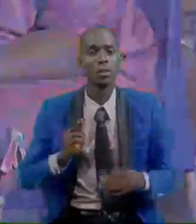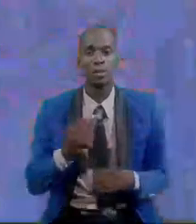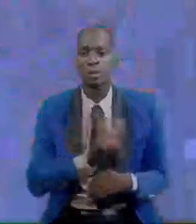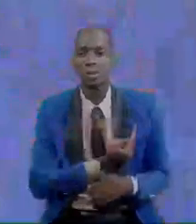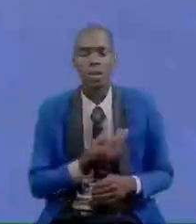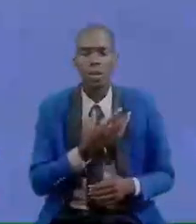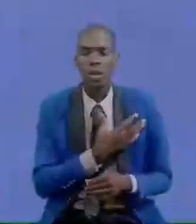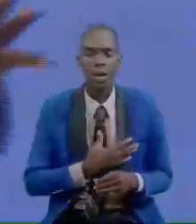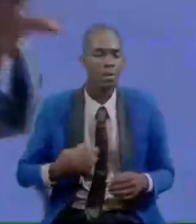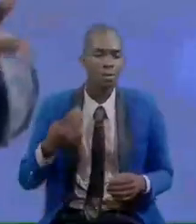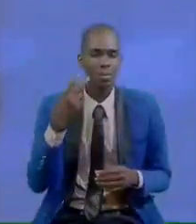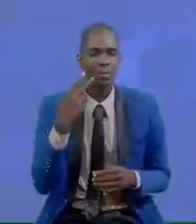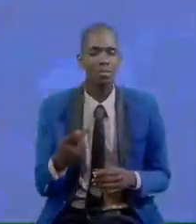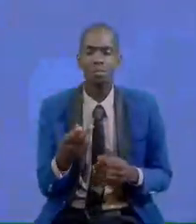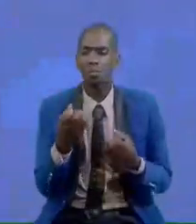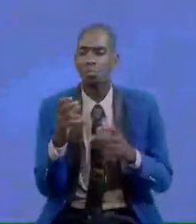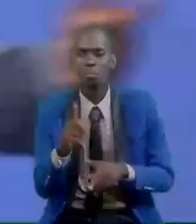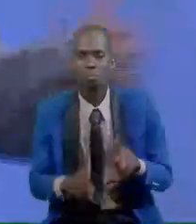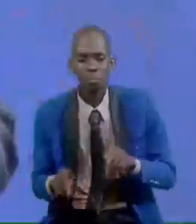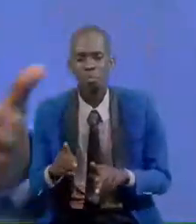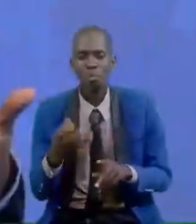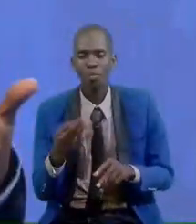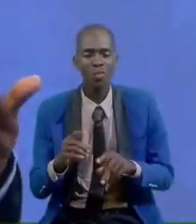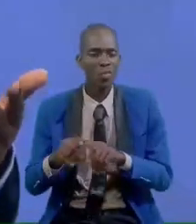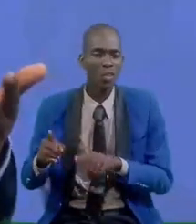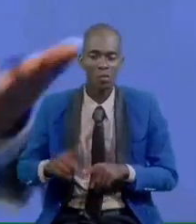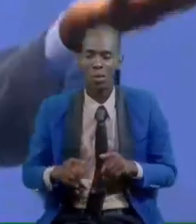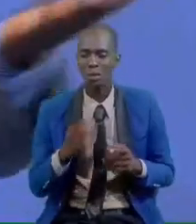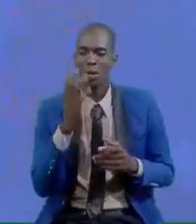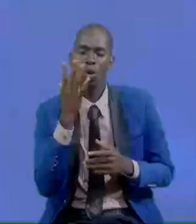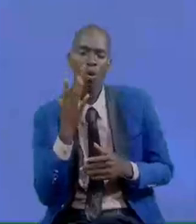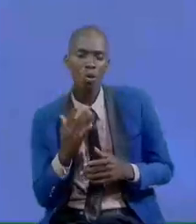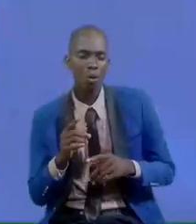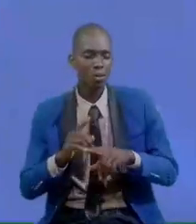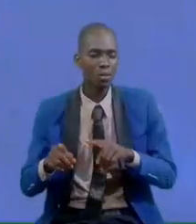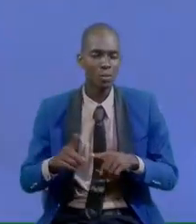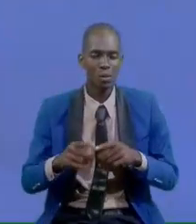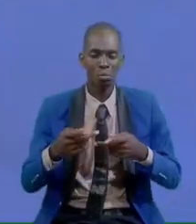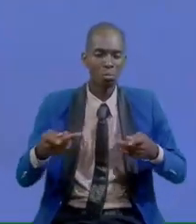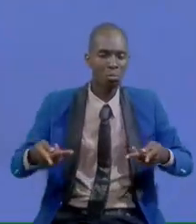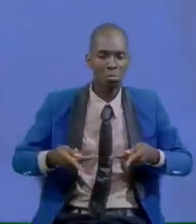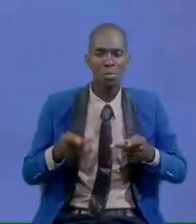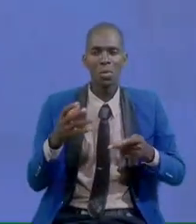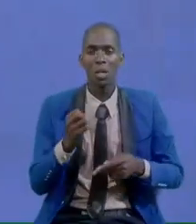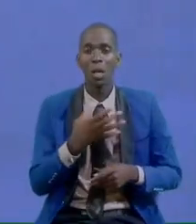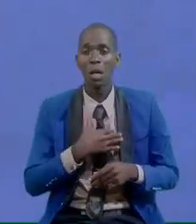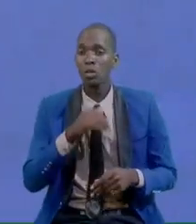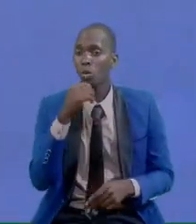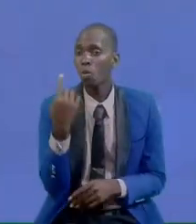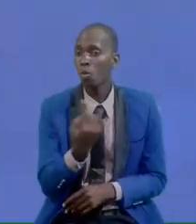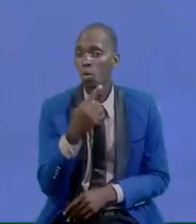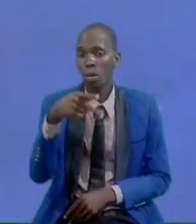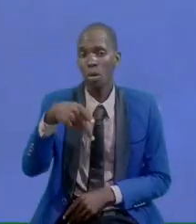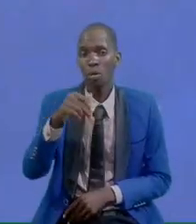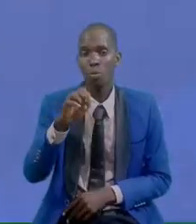plusieurs... coups de plusieurs formes, de plusieurs tailles, et ça vient de différentes directions. Non seulement Paul et